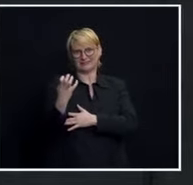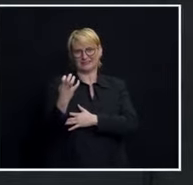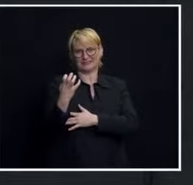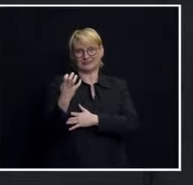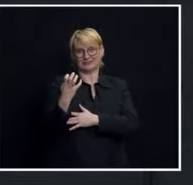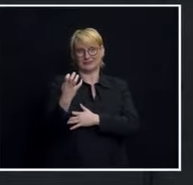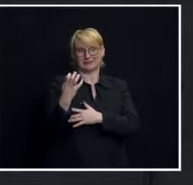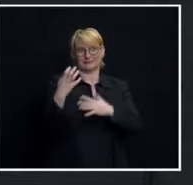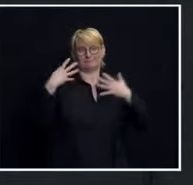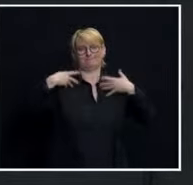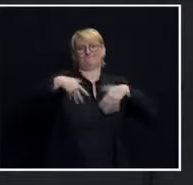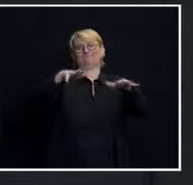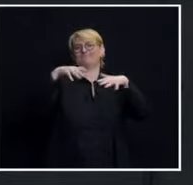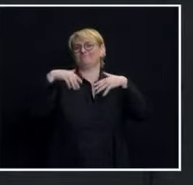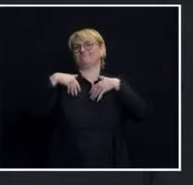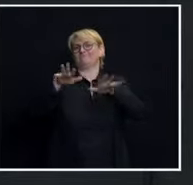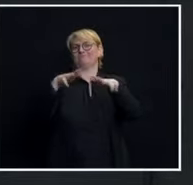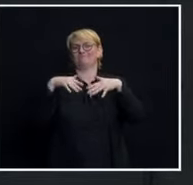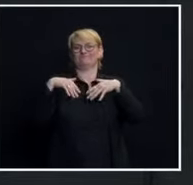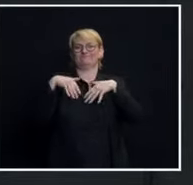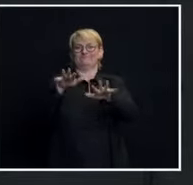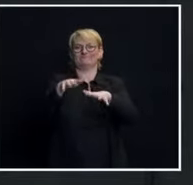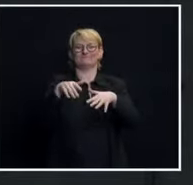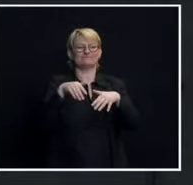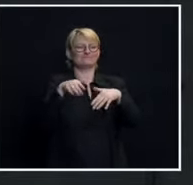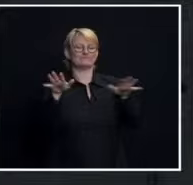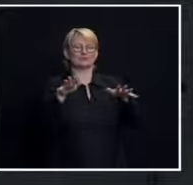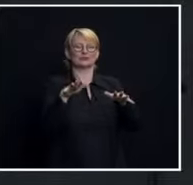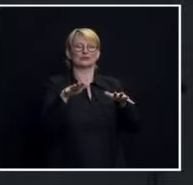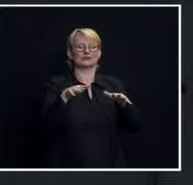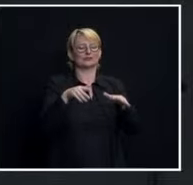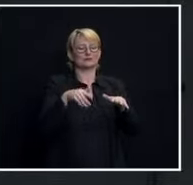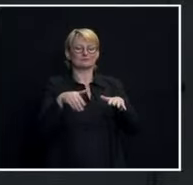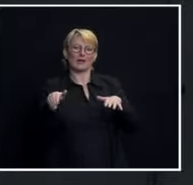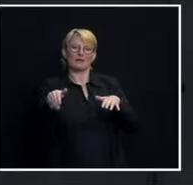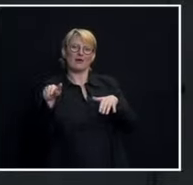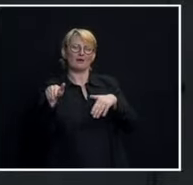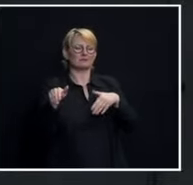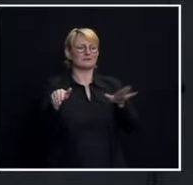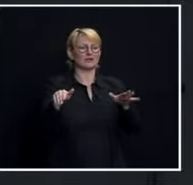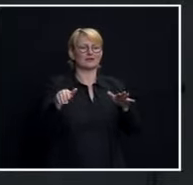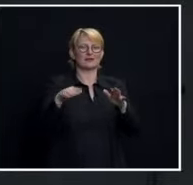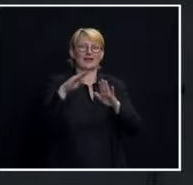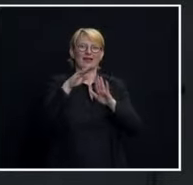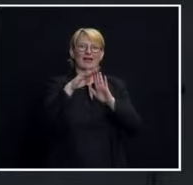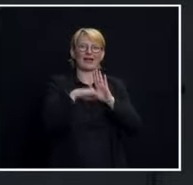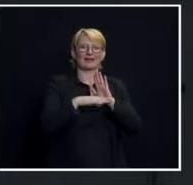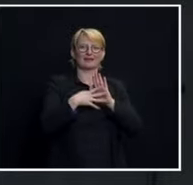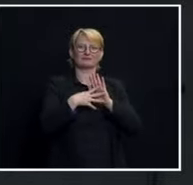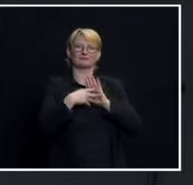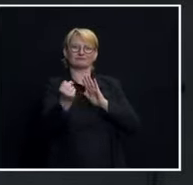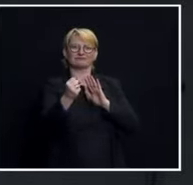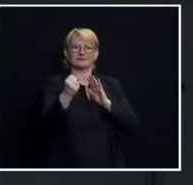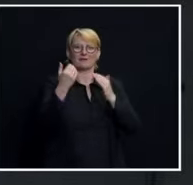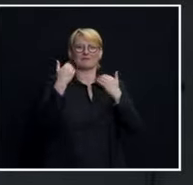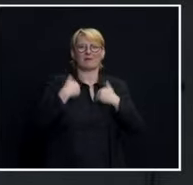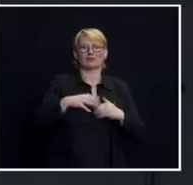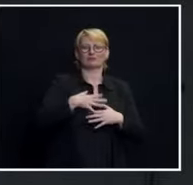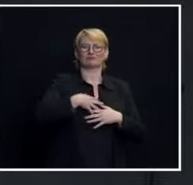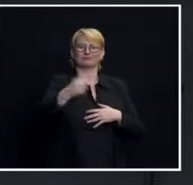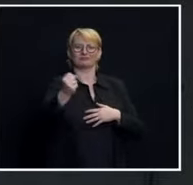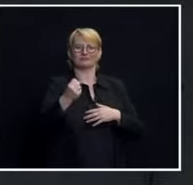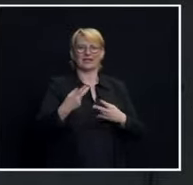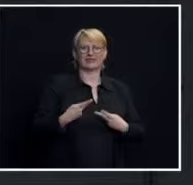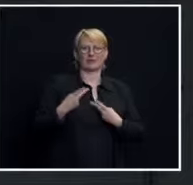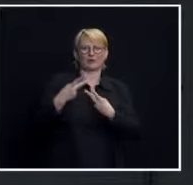dem Stadtleben verdrängt wurden, Schritt für Schritt entrechtet, entmenschlicht,